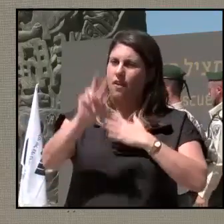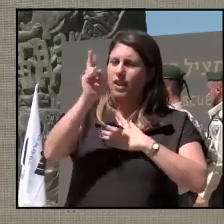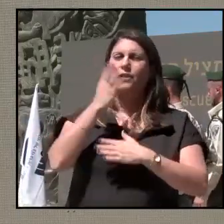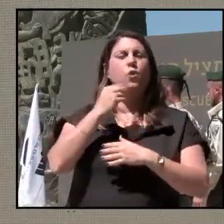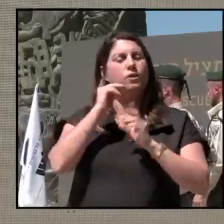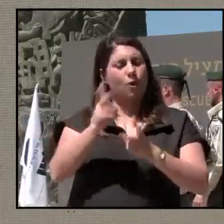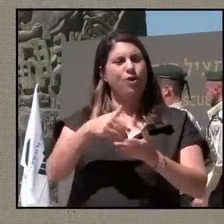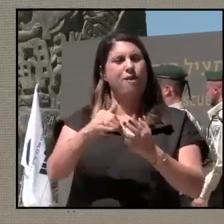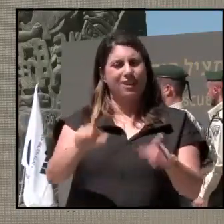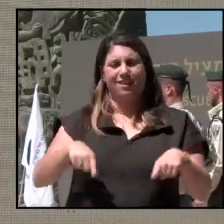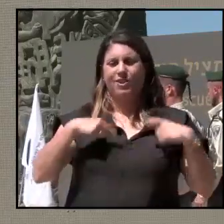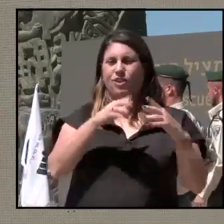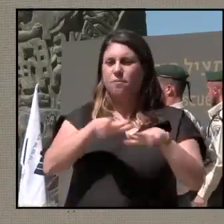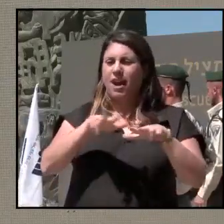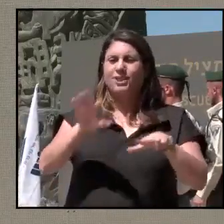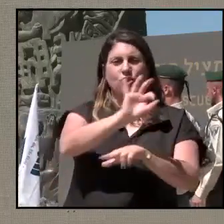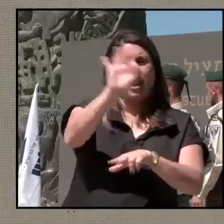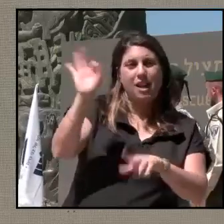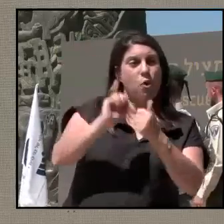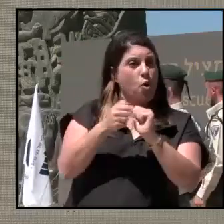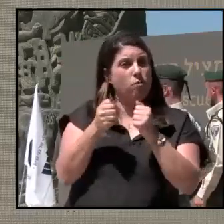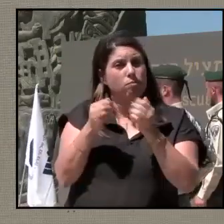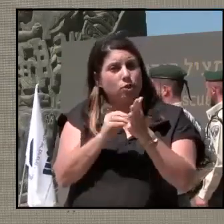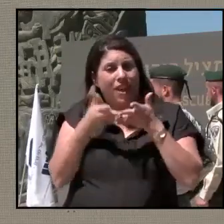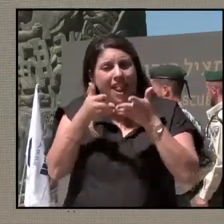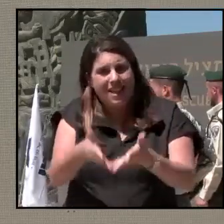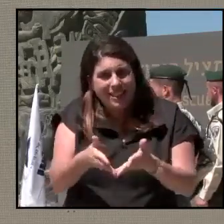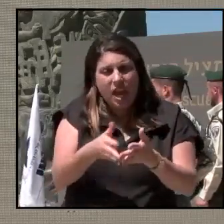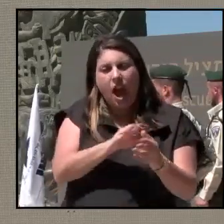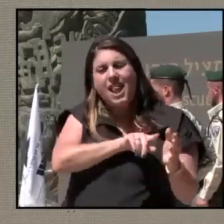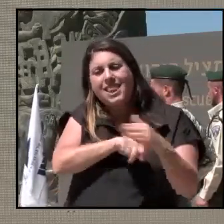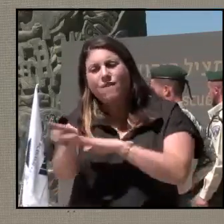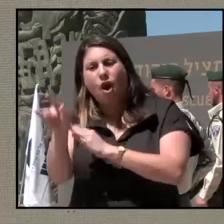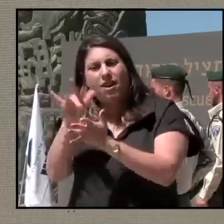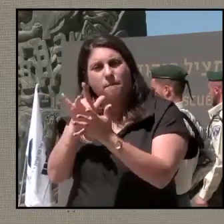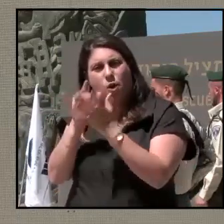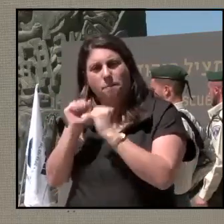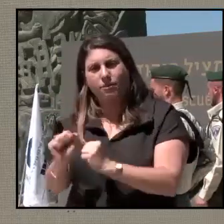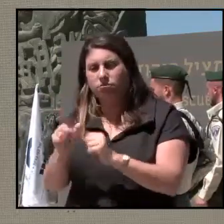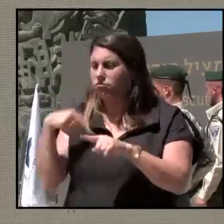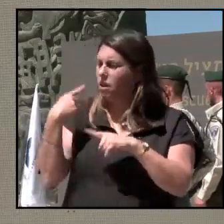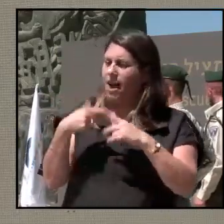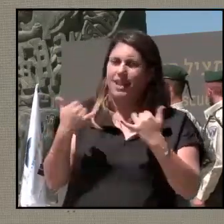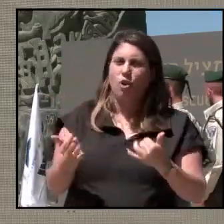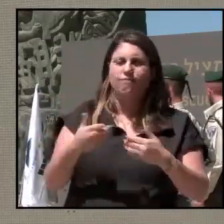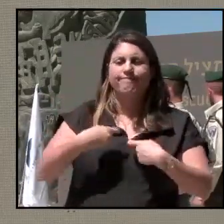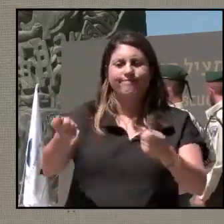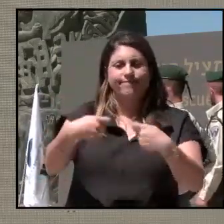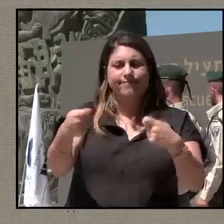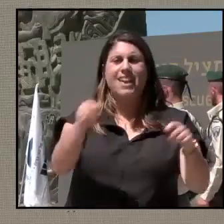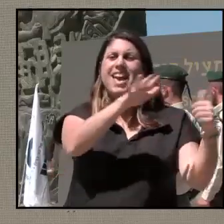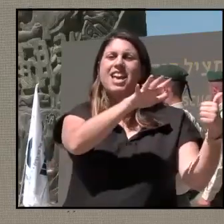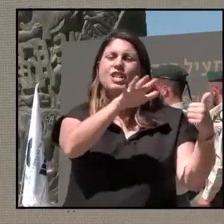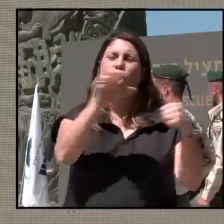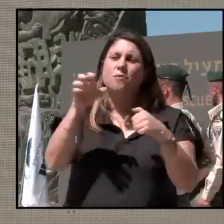יוכלו להמשיך לחיות בארצותיהם, או כדי לסייע להם להגיע לחוף מבטחים. עד היום הוענקו